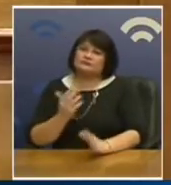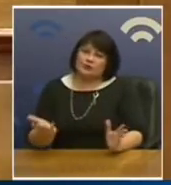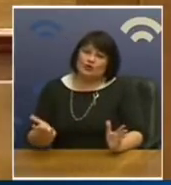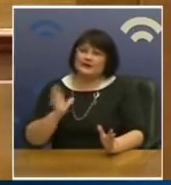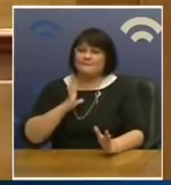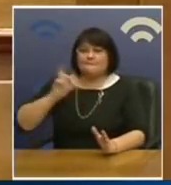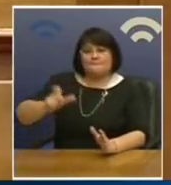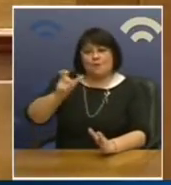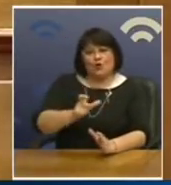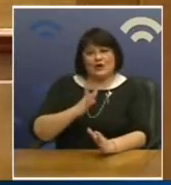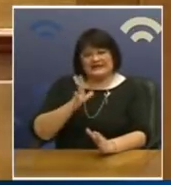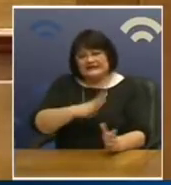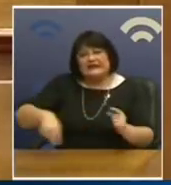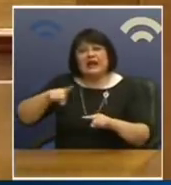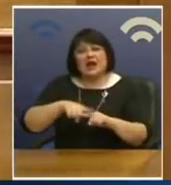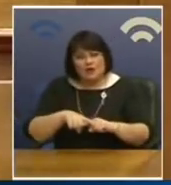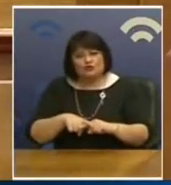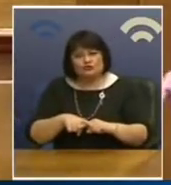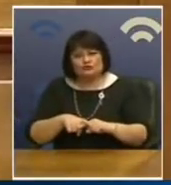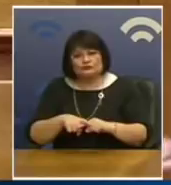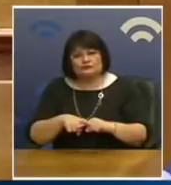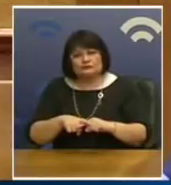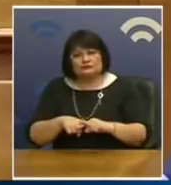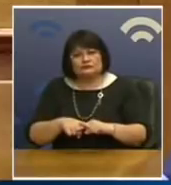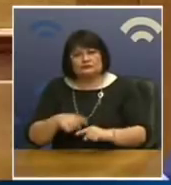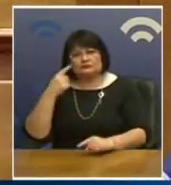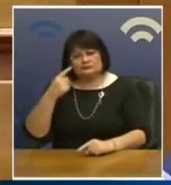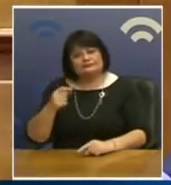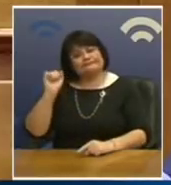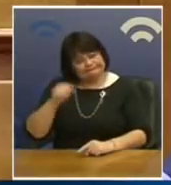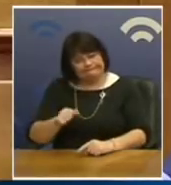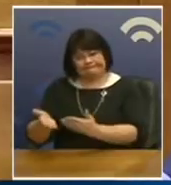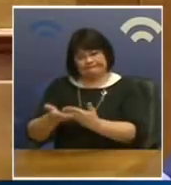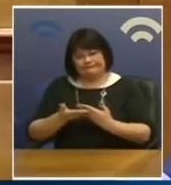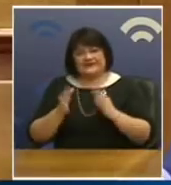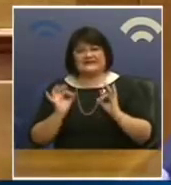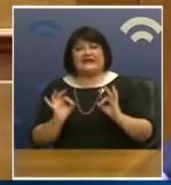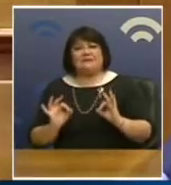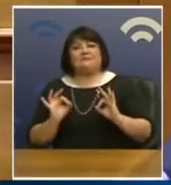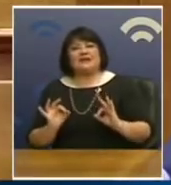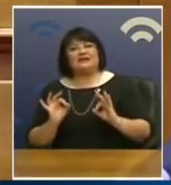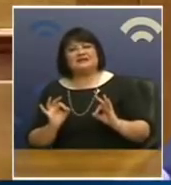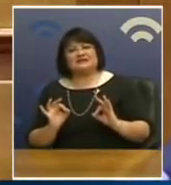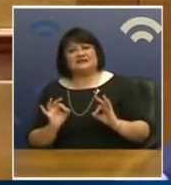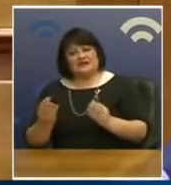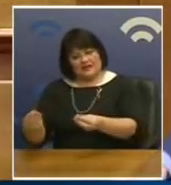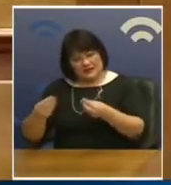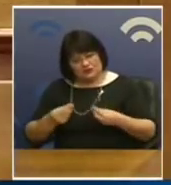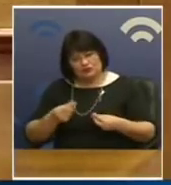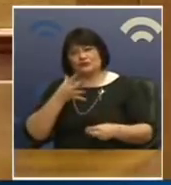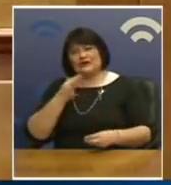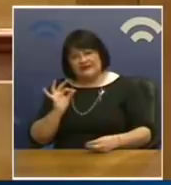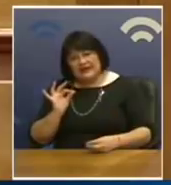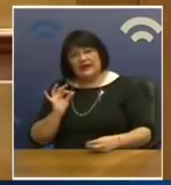πολίτες, ο ελληνικός λαός, θα επιβραβεύσουν τη συνέπειά μας και θα μας δώσουν την ευκαιρία, θα